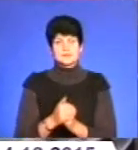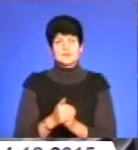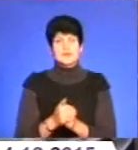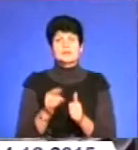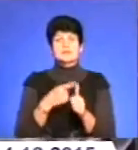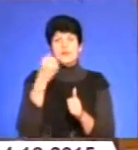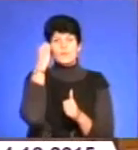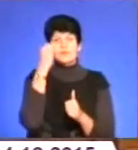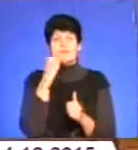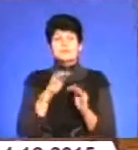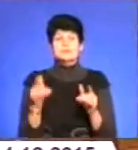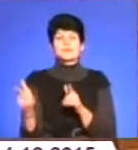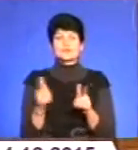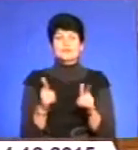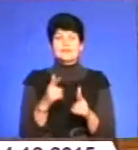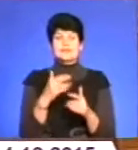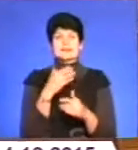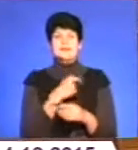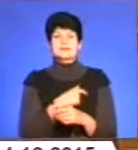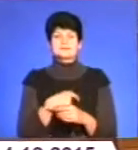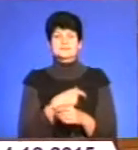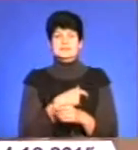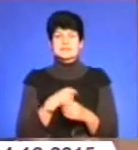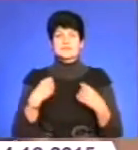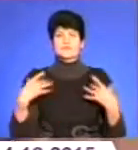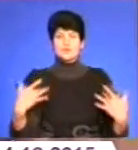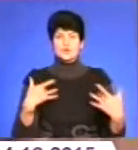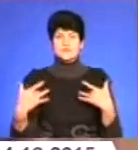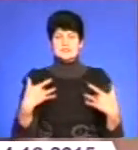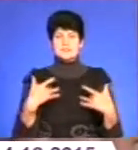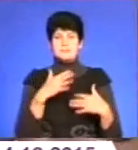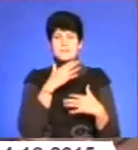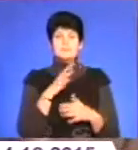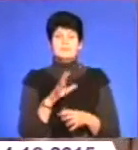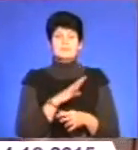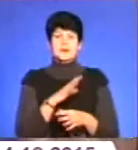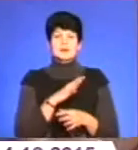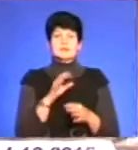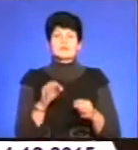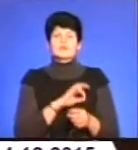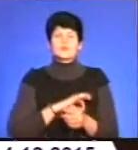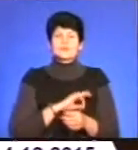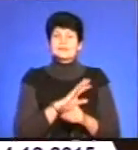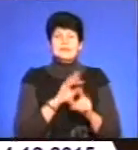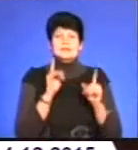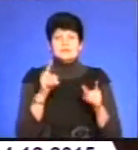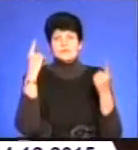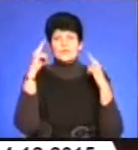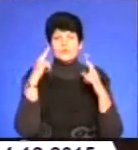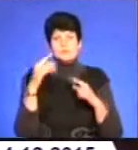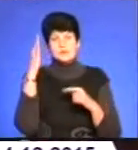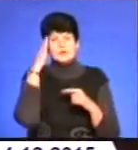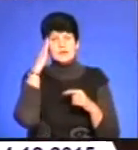подяки за дружбу діти приготували для народного обранця святковий концерт. До речі, багаті вихованці не лише своїми творчими здібностями,